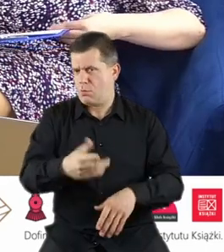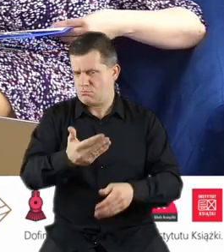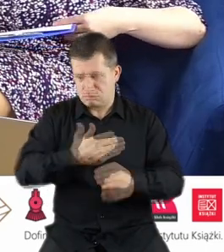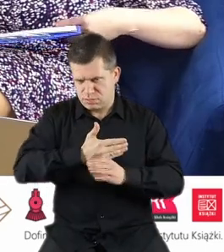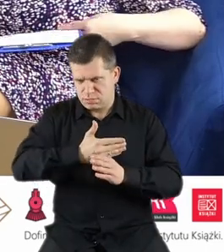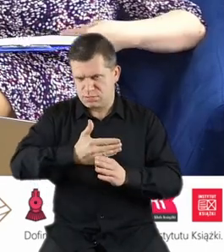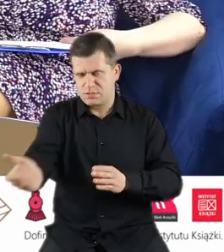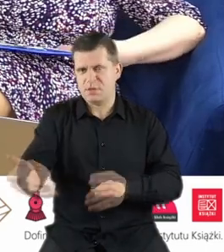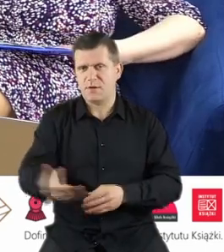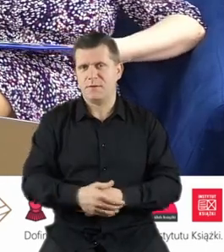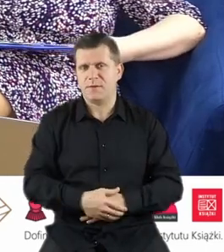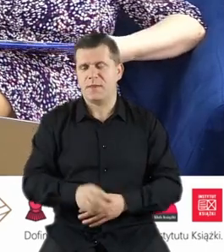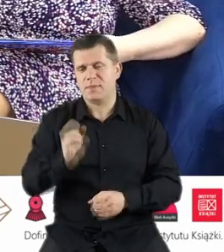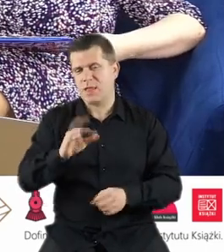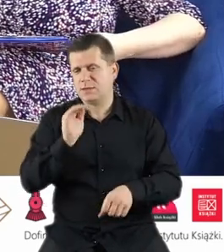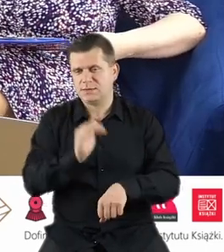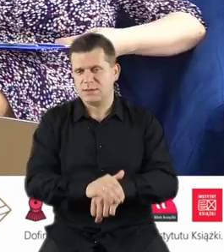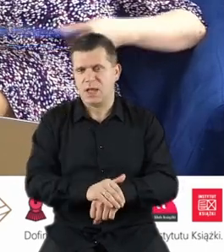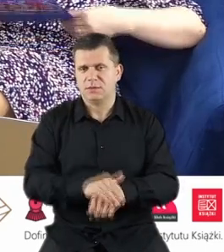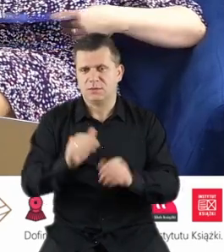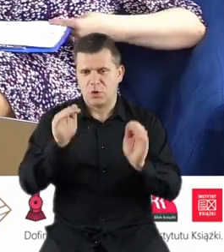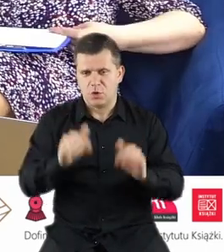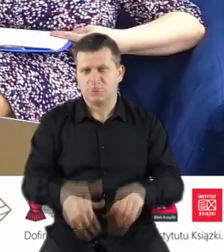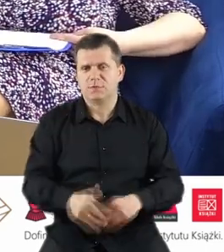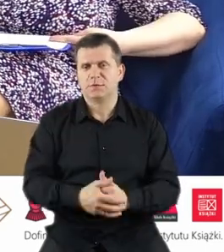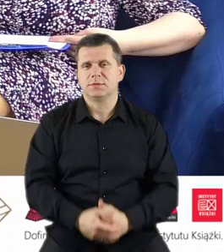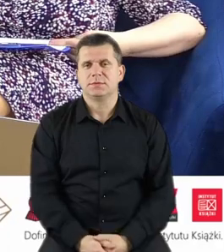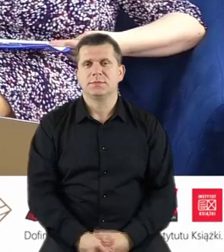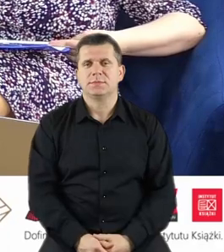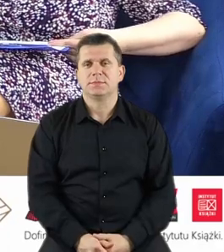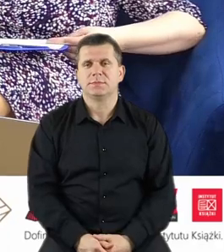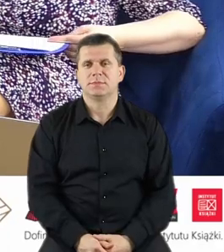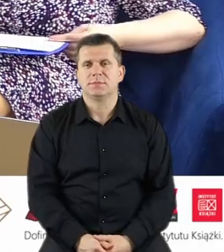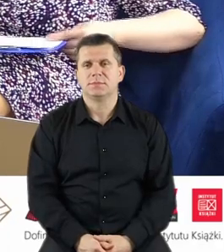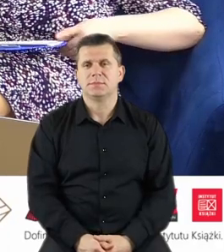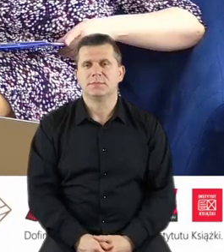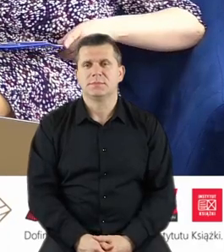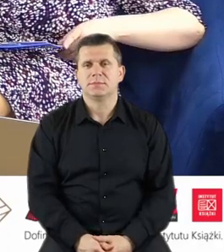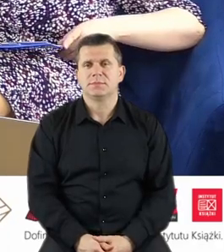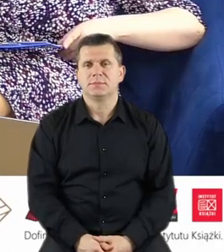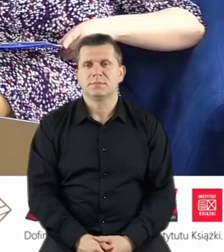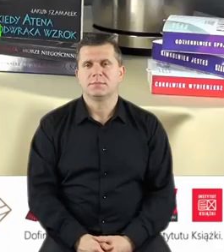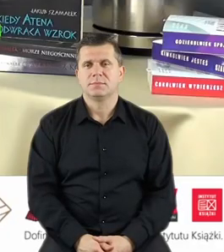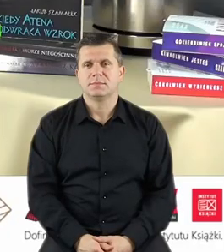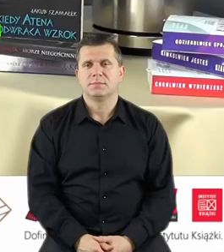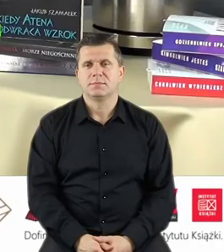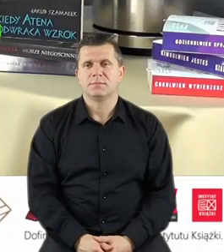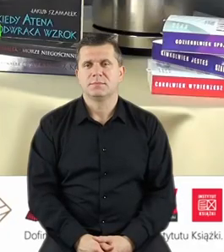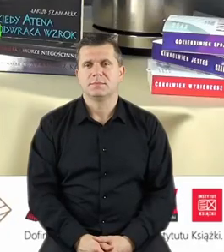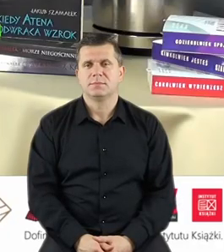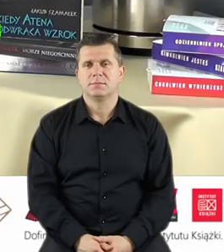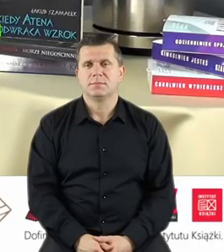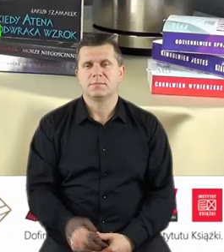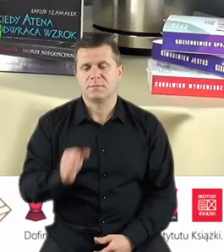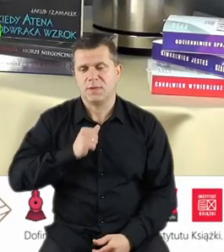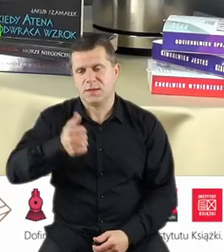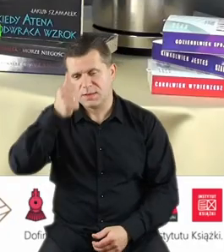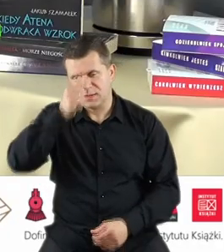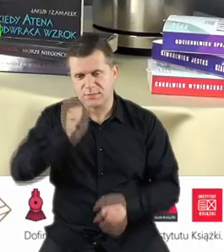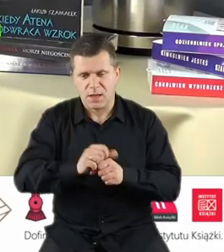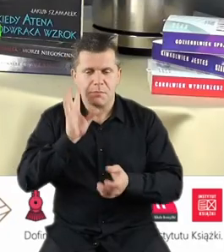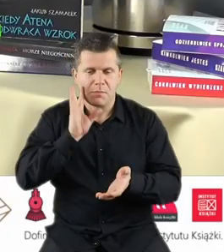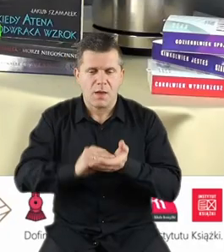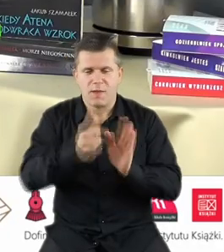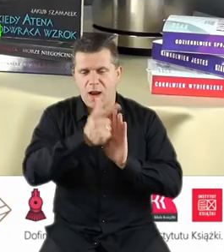Czubaj na Nie no, przykład i być oczywiście, no prawie ja też zawsze nie z powiedziałem każdą jeszcze ostatniego książką. słowa, ale po pierwsze, no nie, fajnie, że też nowe nazwiska się pojawiają na tej liście.